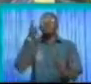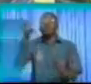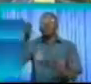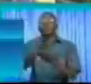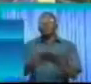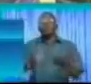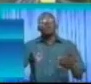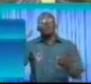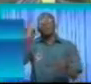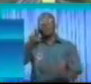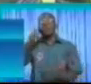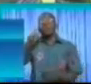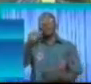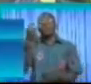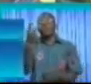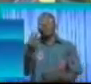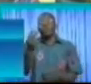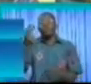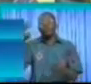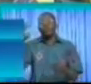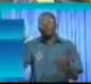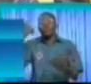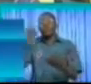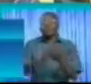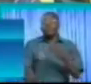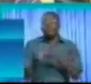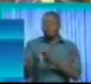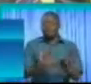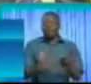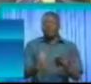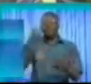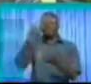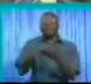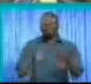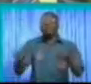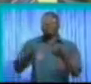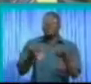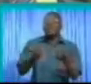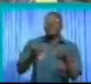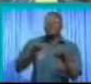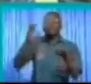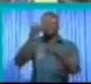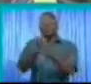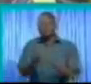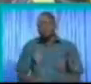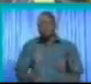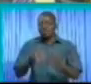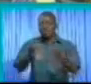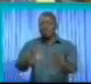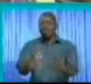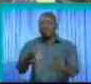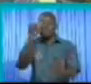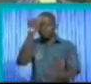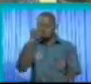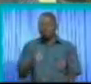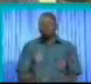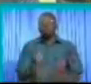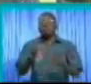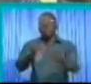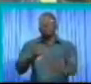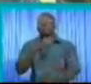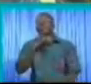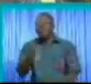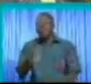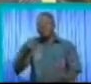22 mesures-là, qu'est-ce qui a pu être fait pour chaque mesure, quelles sont les mesures pour lesquelles on a pu avancer et pourquoi on n'a pas avancé, pourquoi on